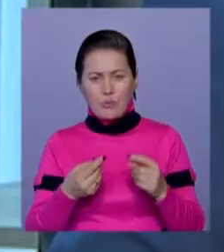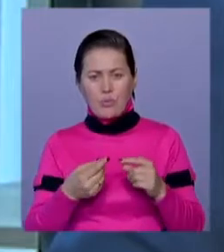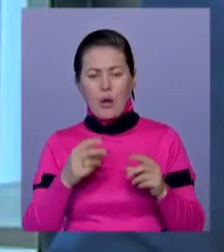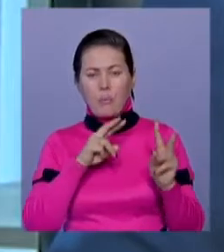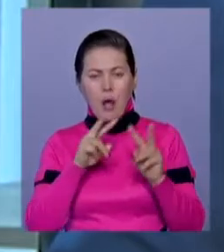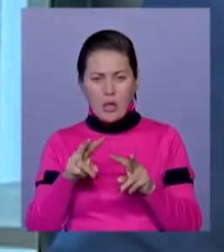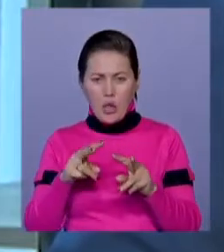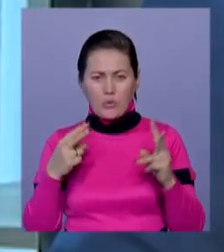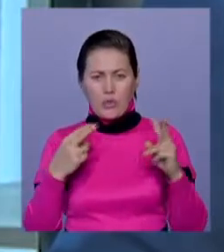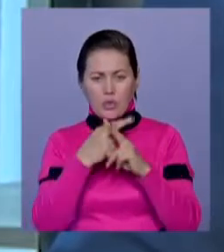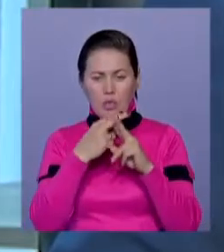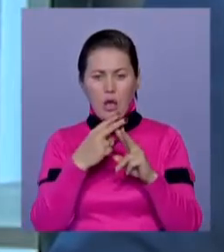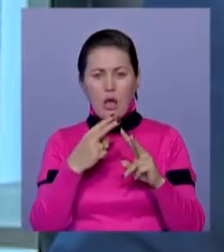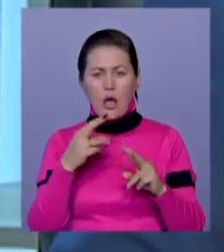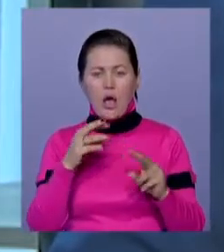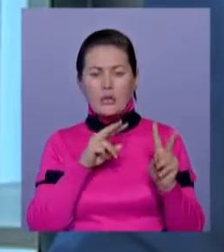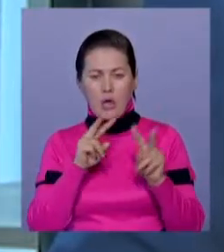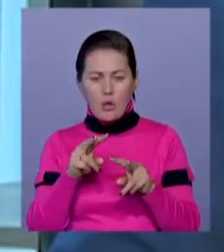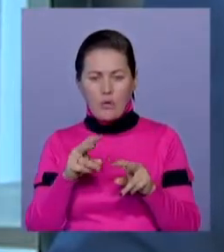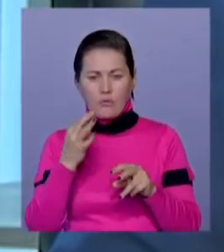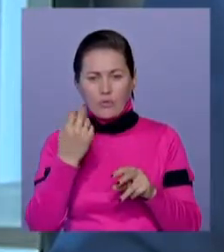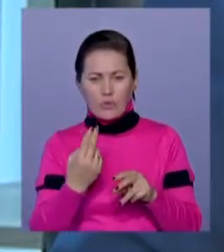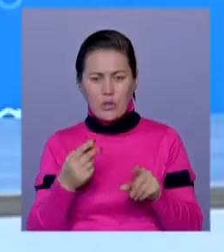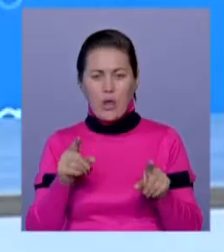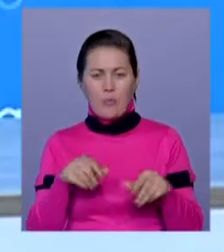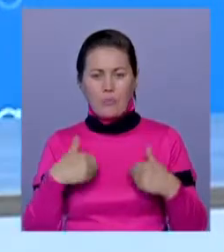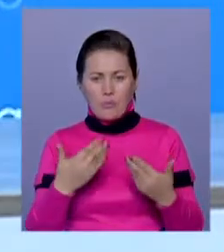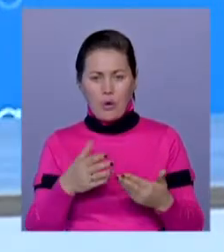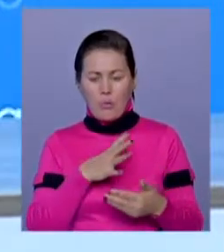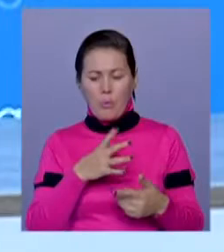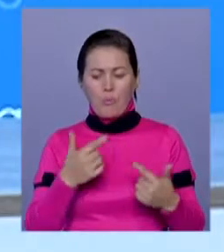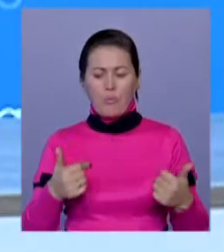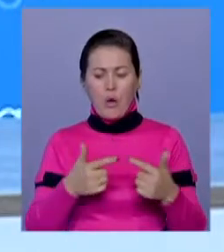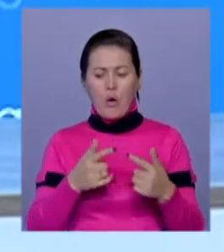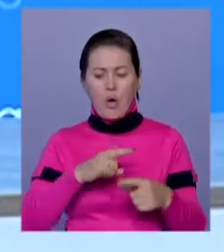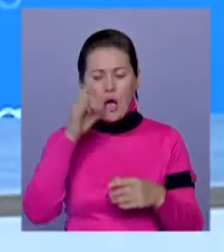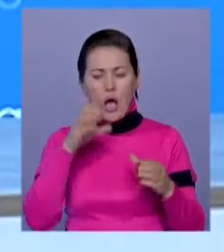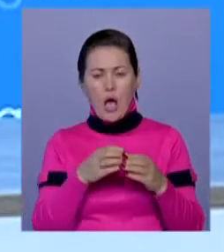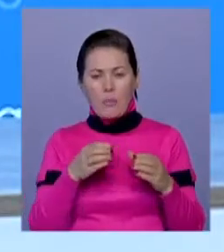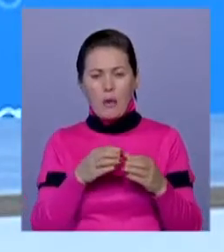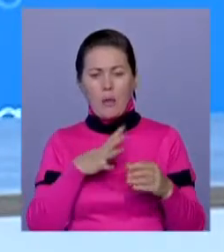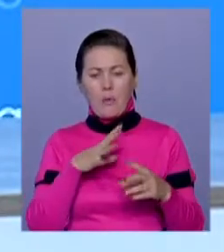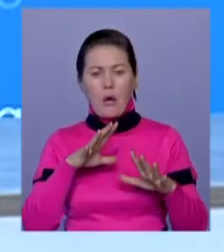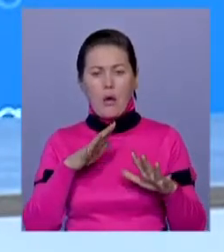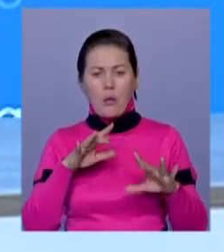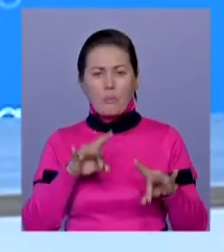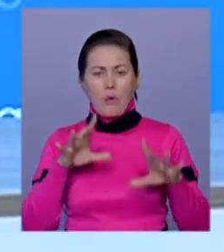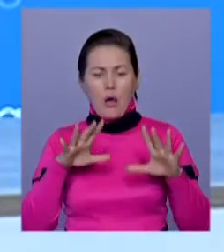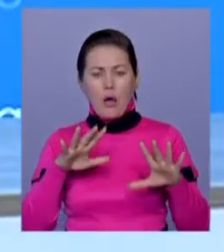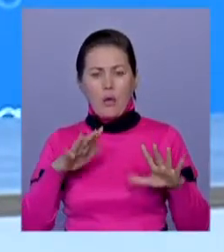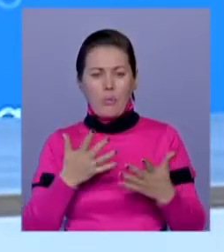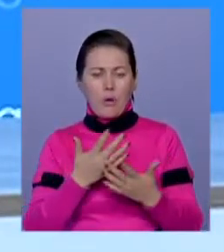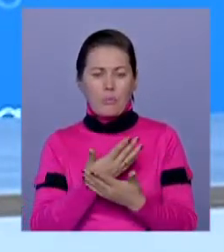бақылау, техникалық бақылау мен қадағалау функциялары берілетін болады. Бұл ведомство әуе компанияларындағы оқыс оқиғаларды, яғни қауіпсіздік